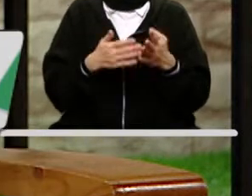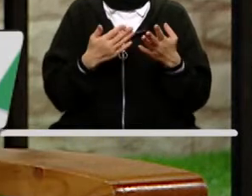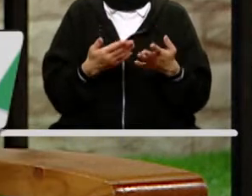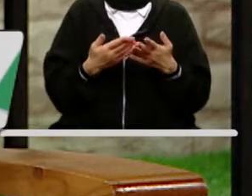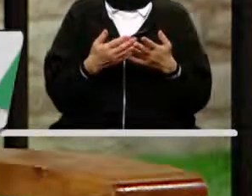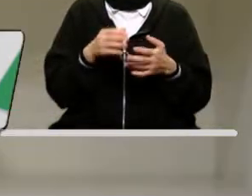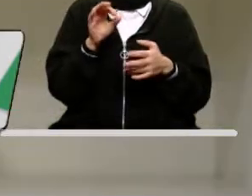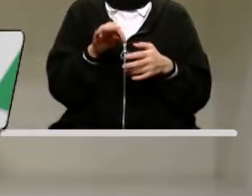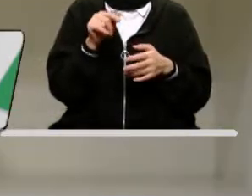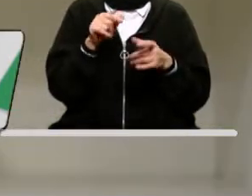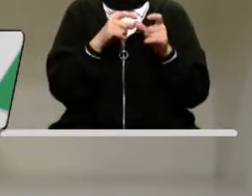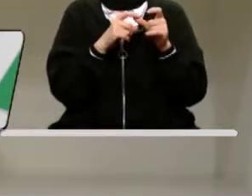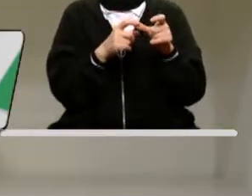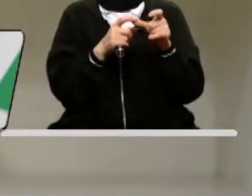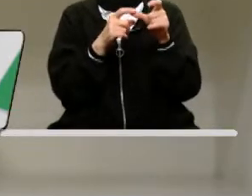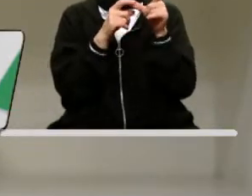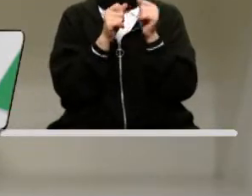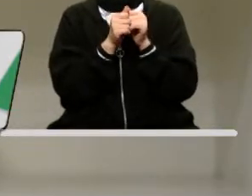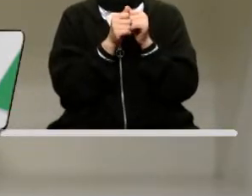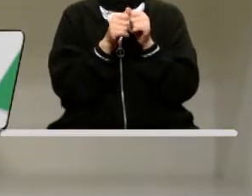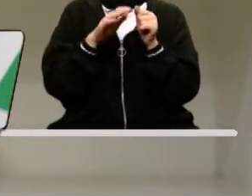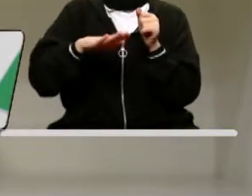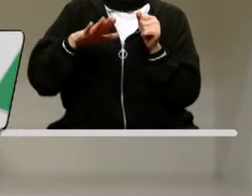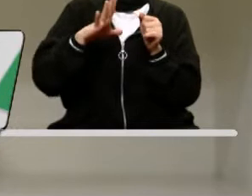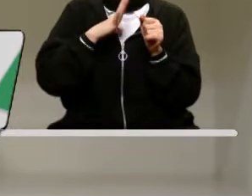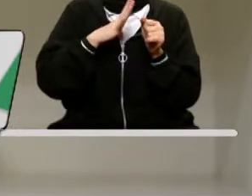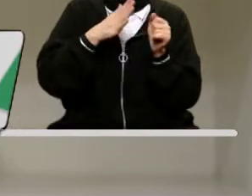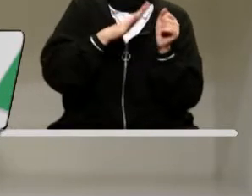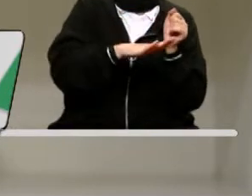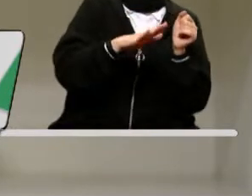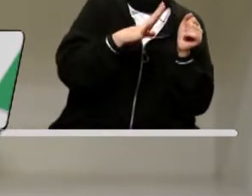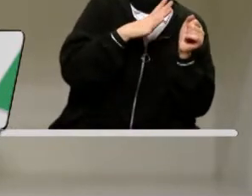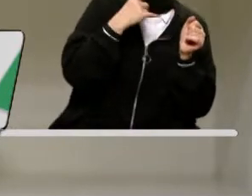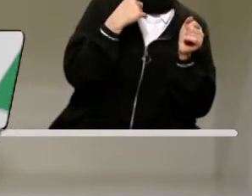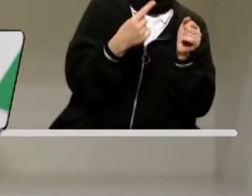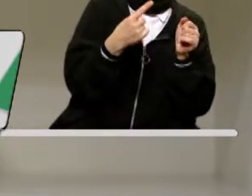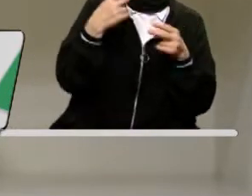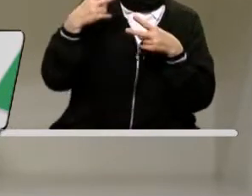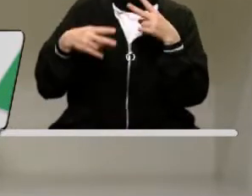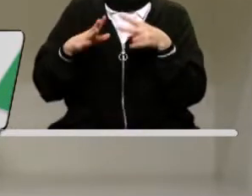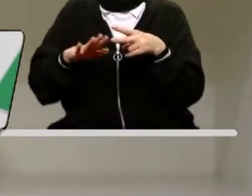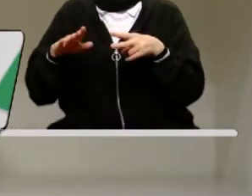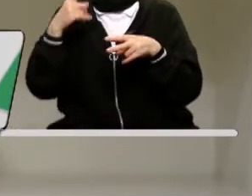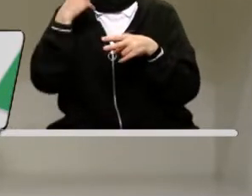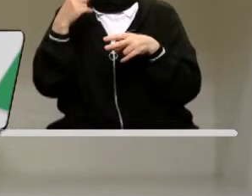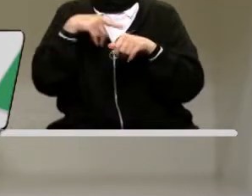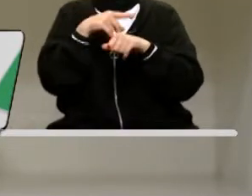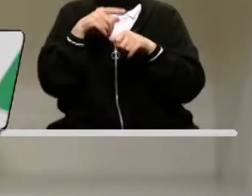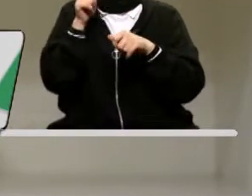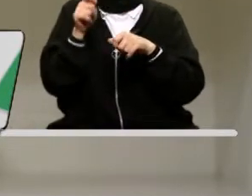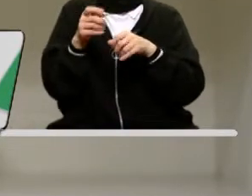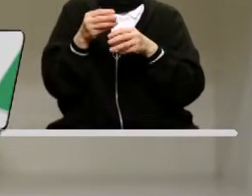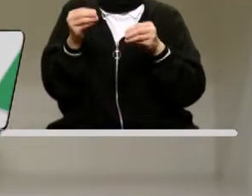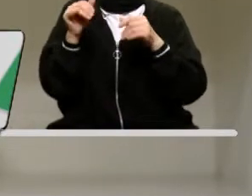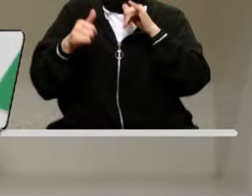Yeliz Hanımcığım şöyle soracağım. Çocuk var, çocuk var derler ya. Şimdi bazı çocuklara baktığınızda gerçekten hani o kadar hareketli